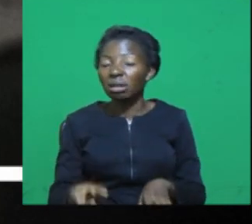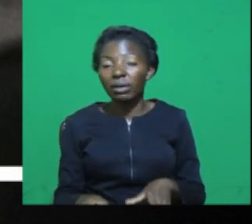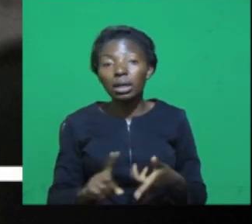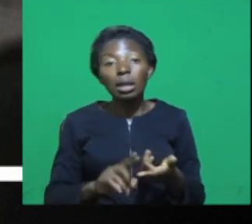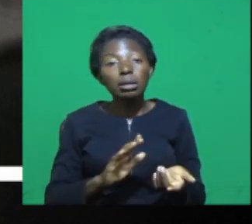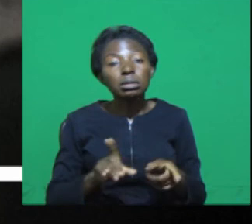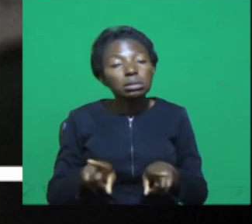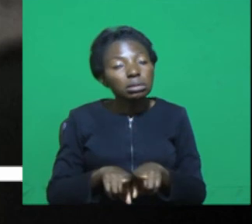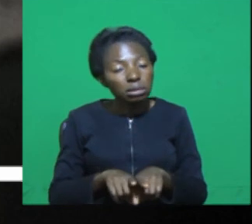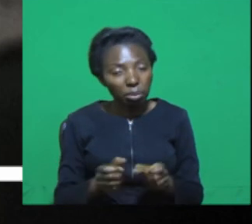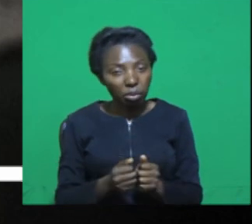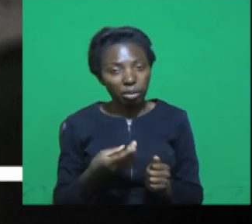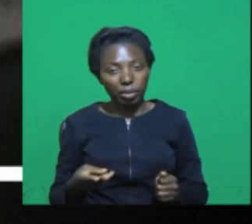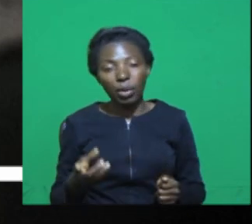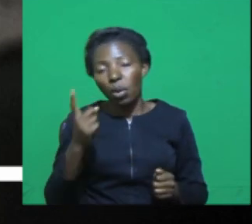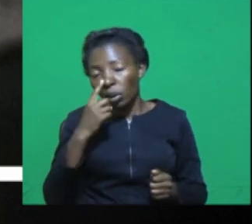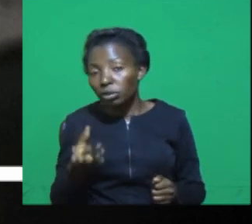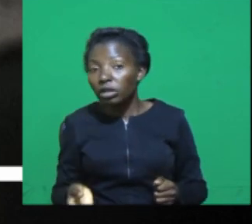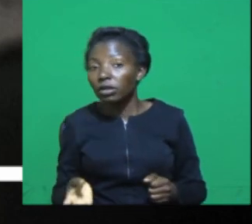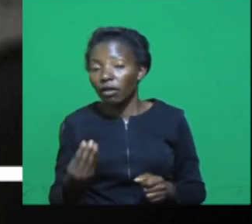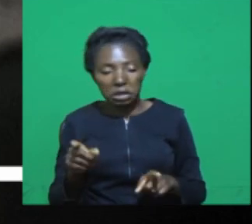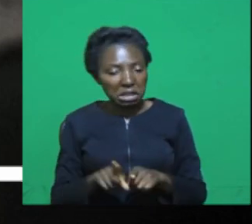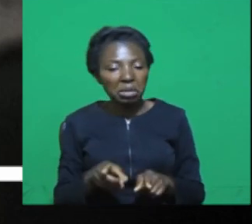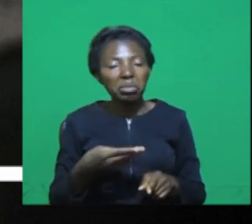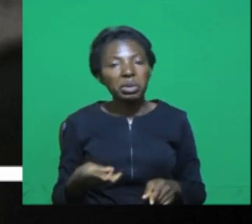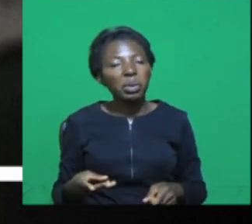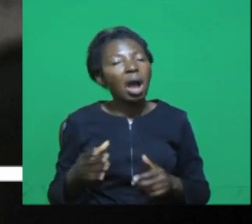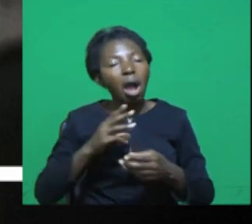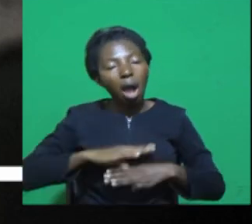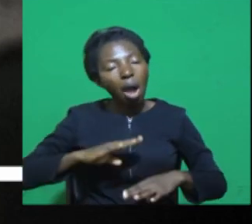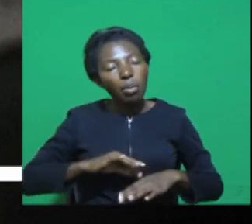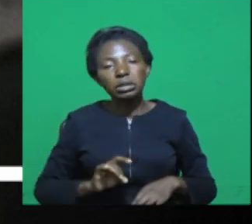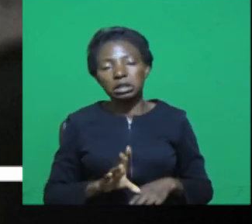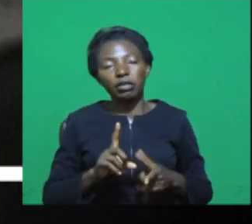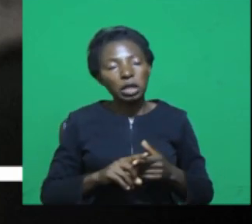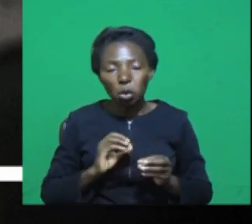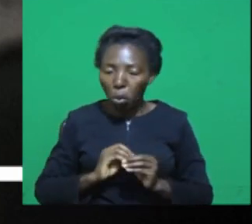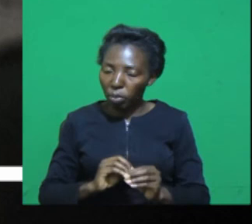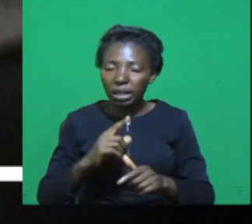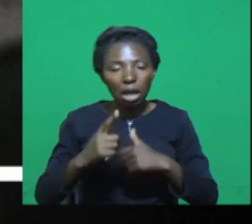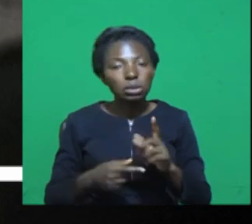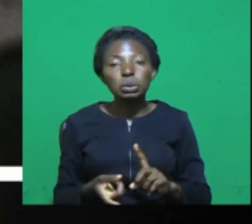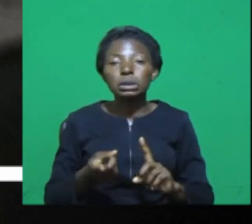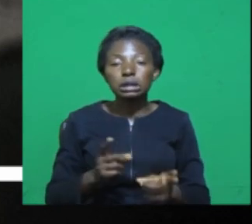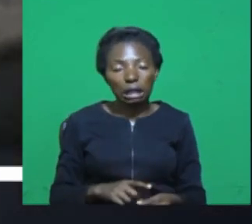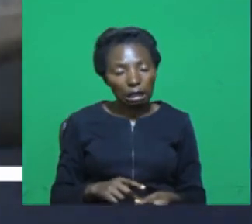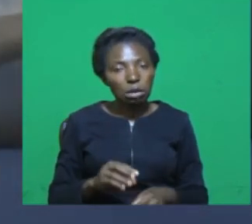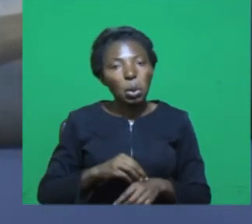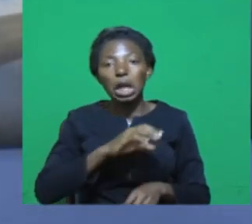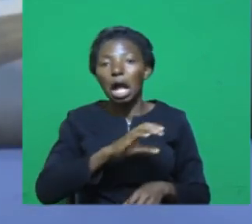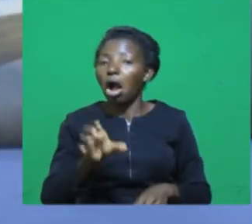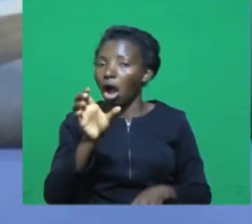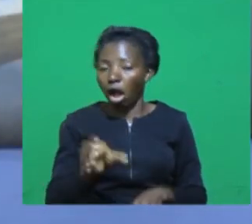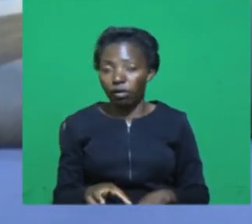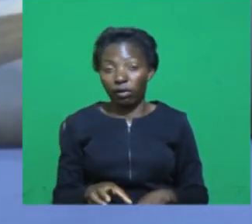akati awanikwa nomufananidzo womunhu, akazvininipisa akateerera kusvikira parufu, irwo rufu